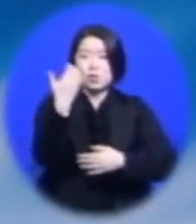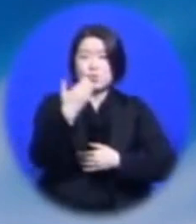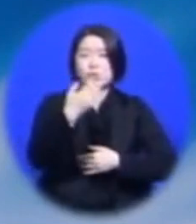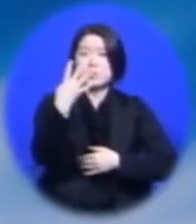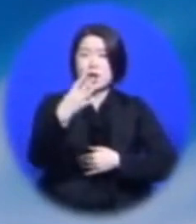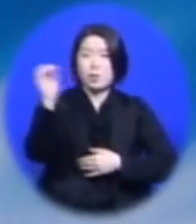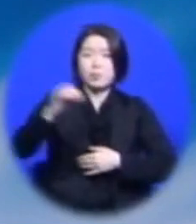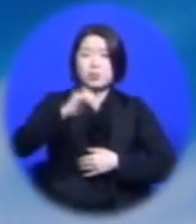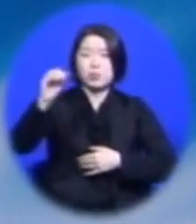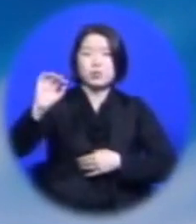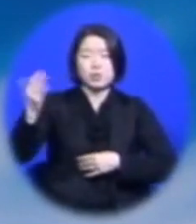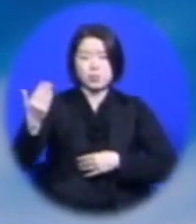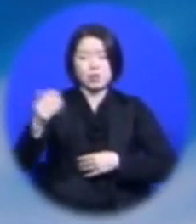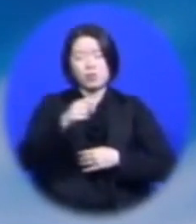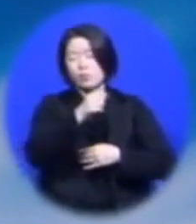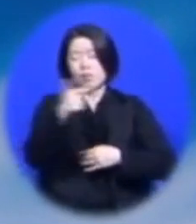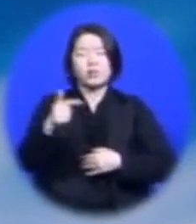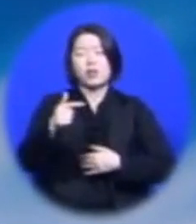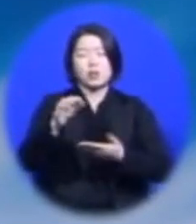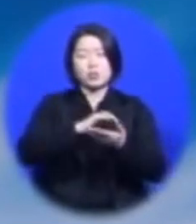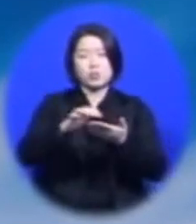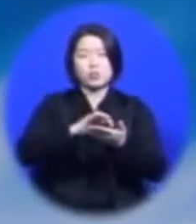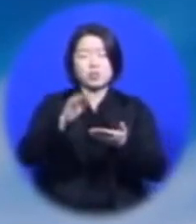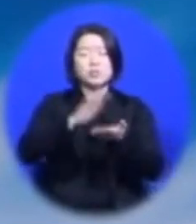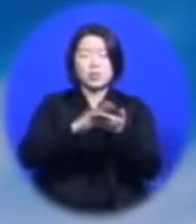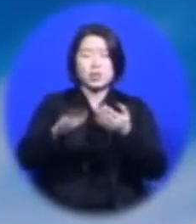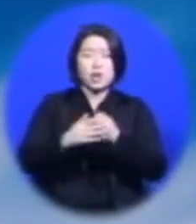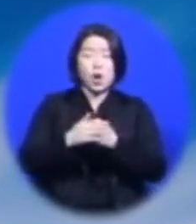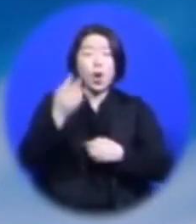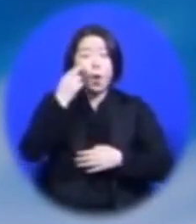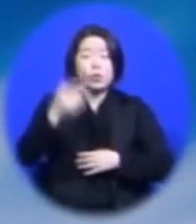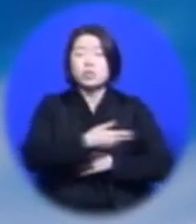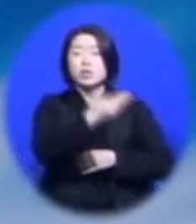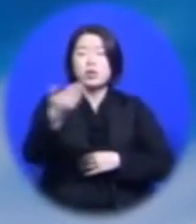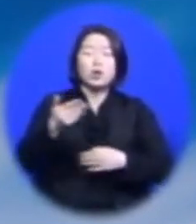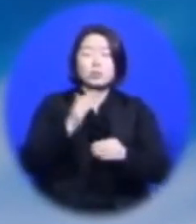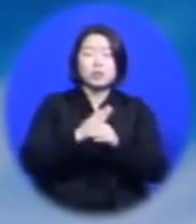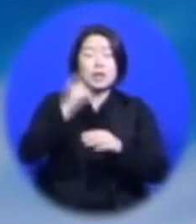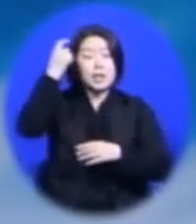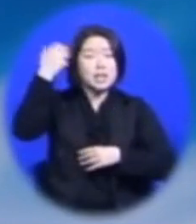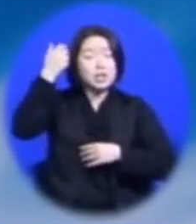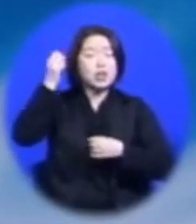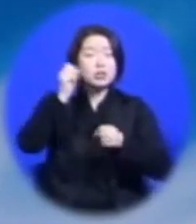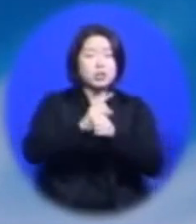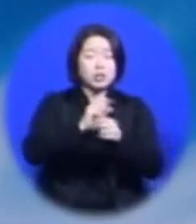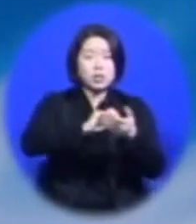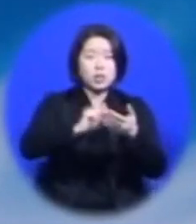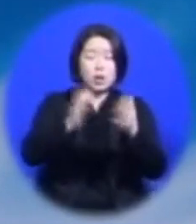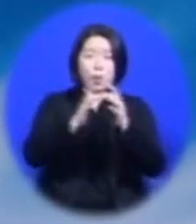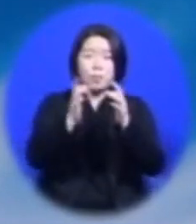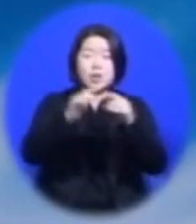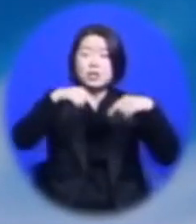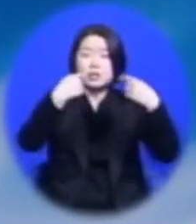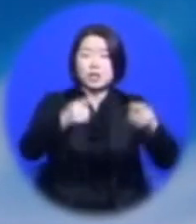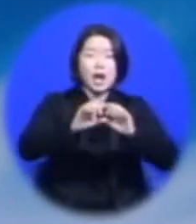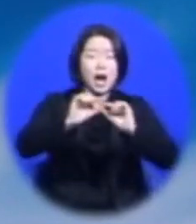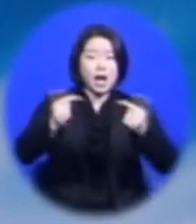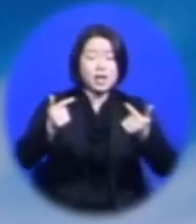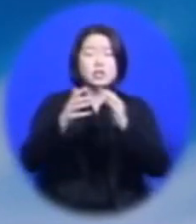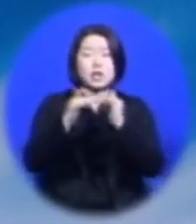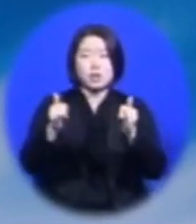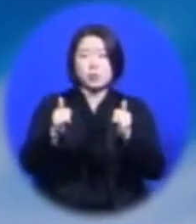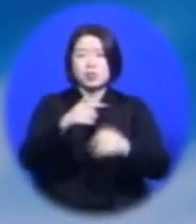됩니다. 대단한 거죠. 혹시 여러분 중에 영성일기 사이트에 등록도 안 되신 분은 대단히 귀한